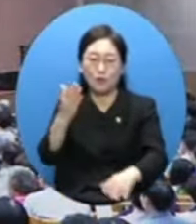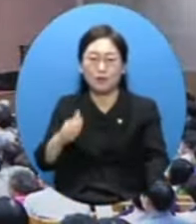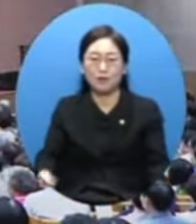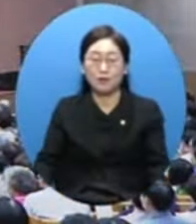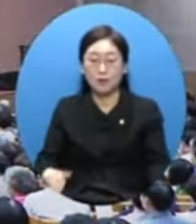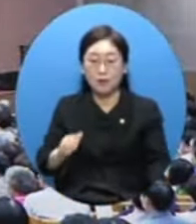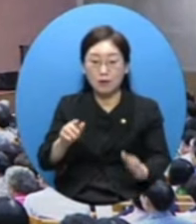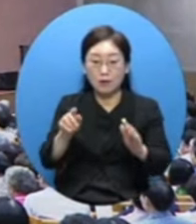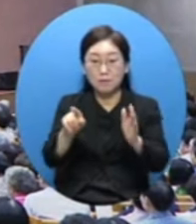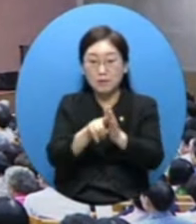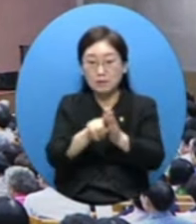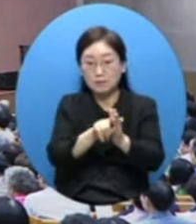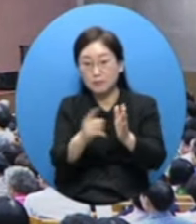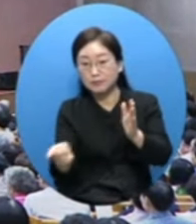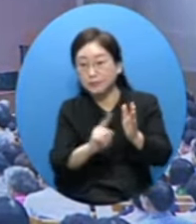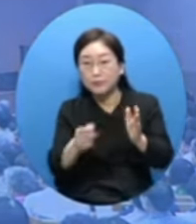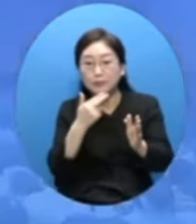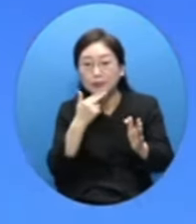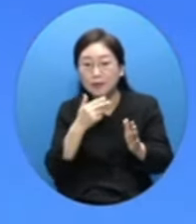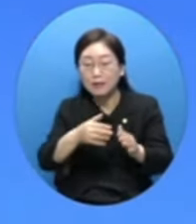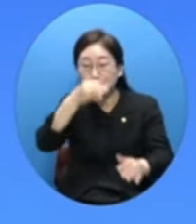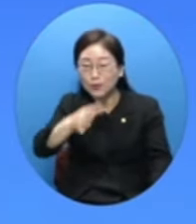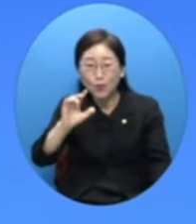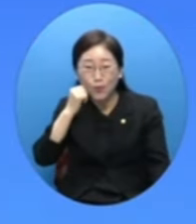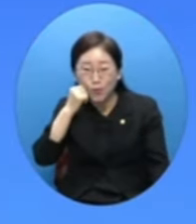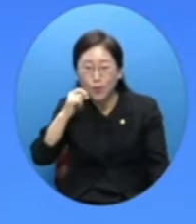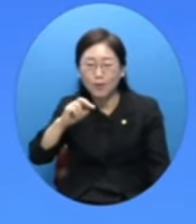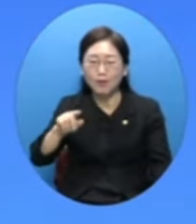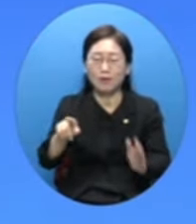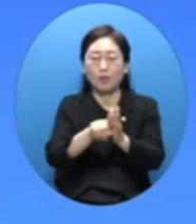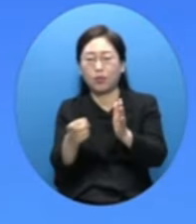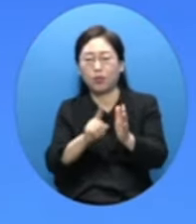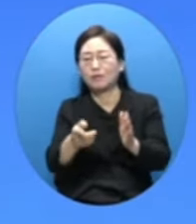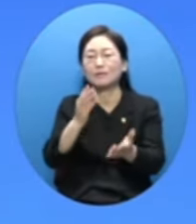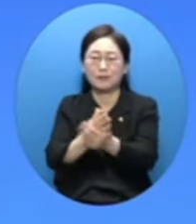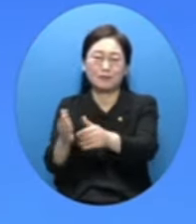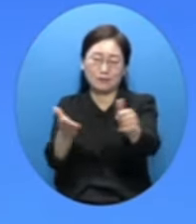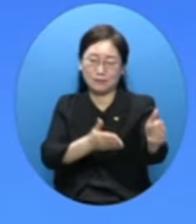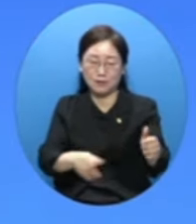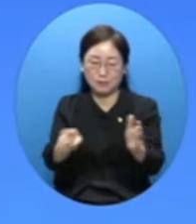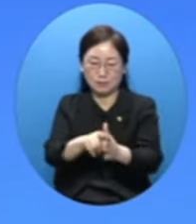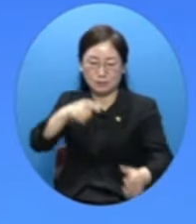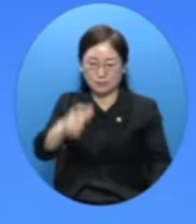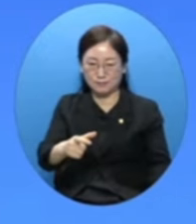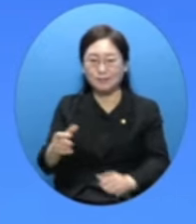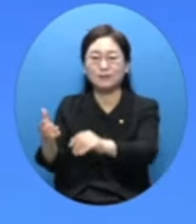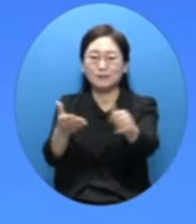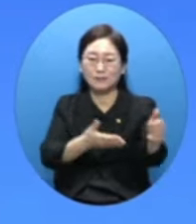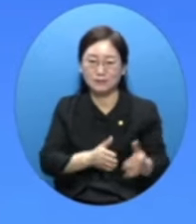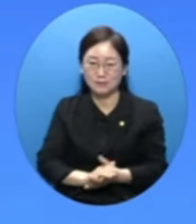흔들리지 않는 것입니다 아무리 힘들고 어려워도 흔들리지 않아야 되는 것입니다 믿음을 지켜야 되는